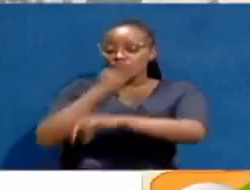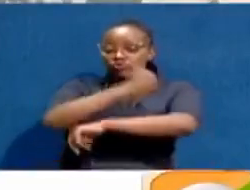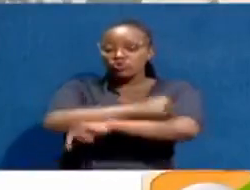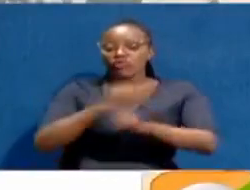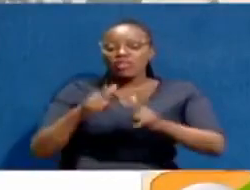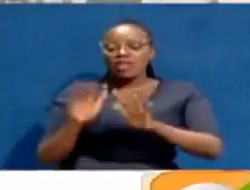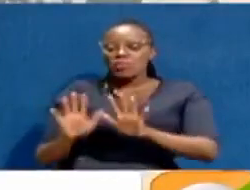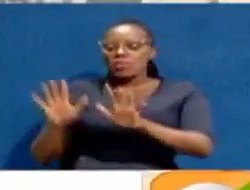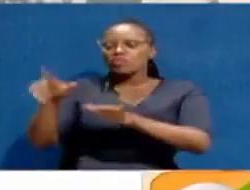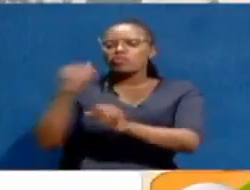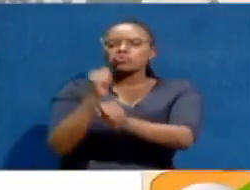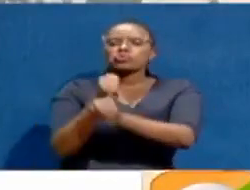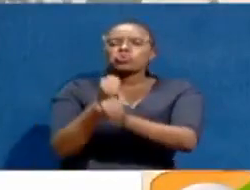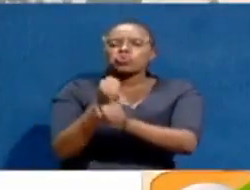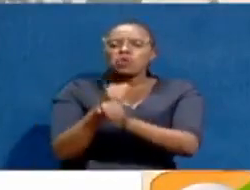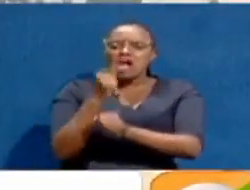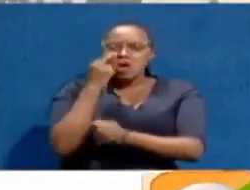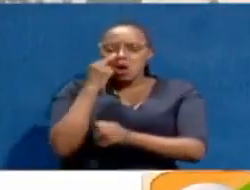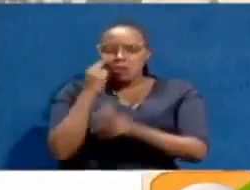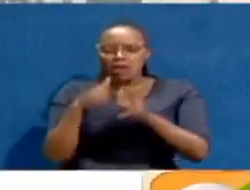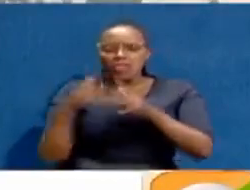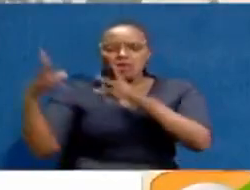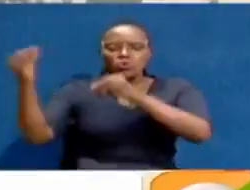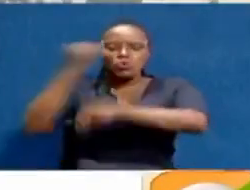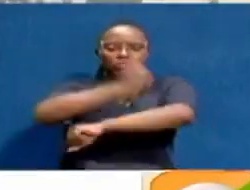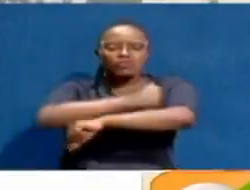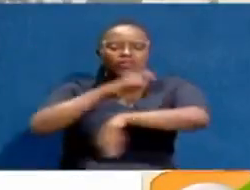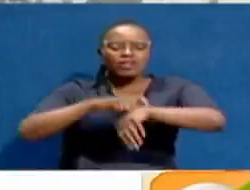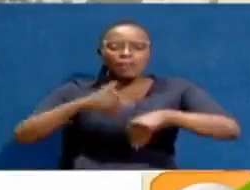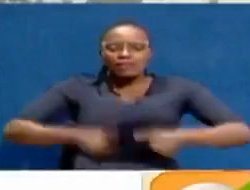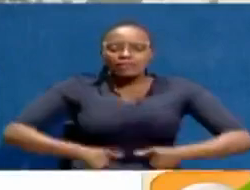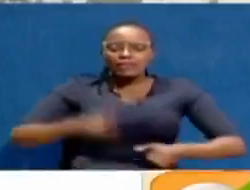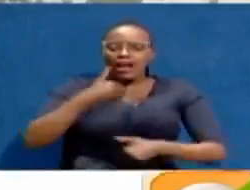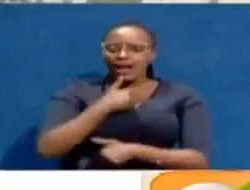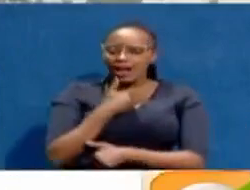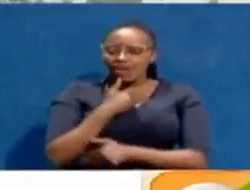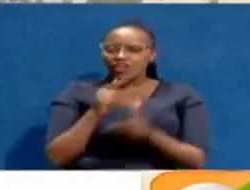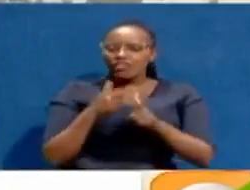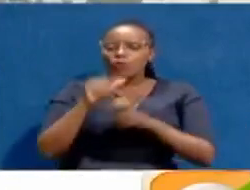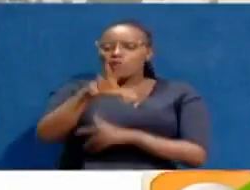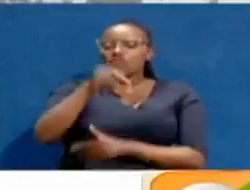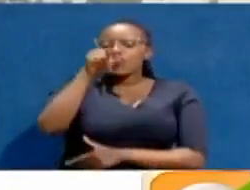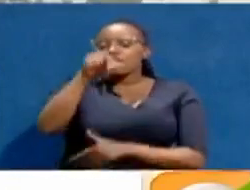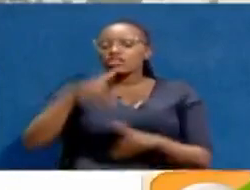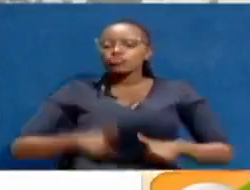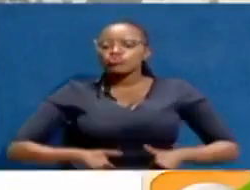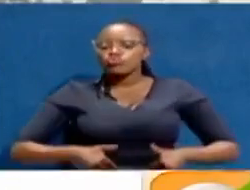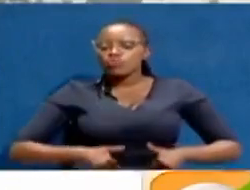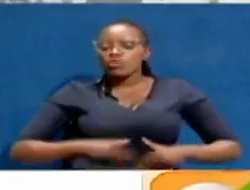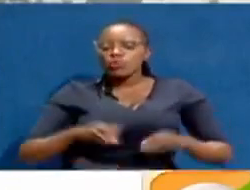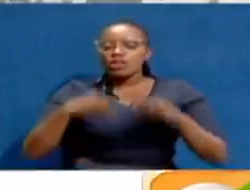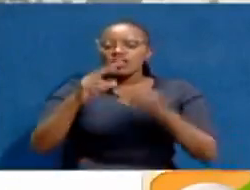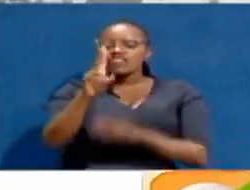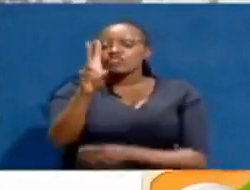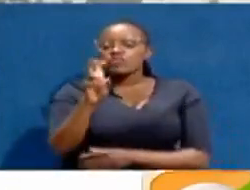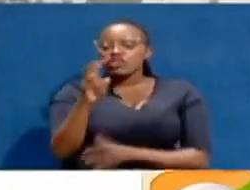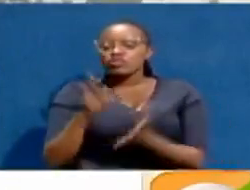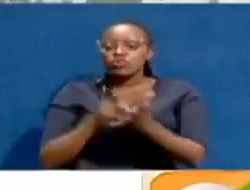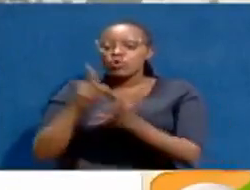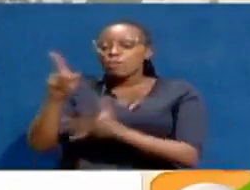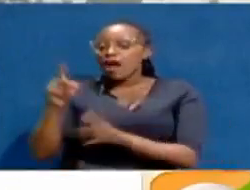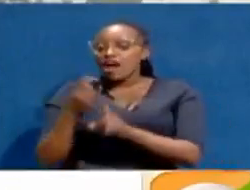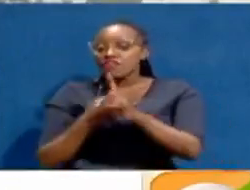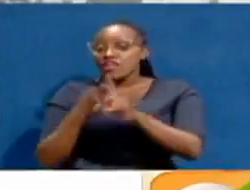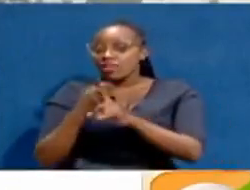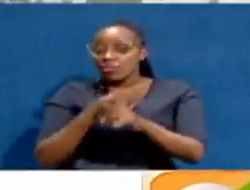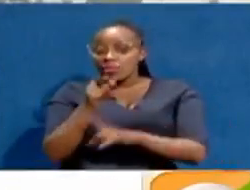machaka za nyumbani, anatoka nyumbani anaenda shule akiwa na njaa. Sasa kule atapata wale vijana, atampatia shilingi 20, nenda kanunue